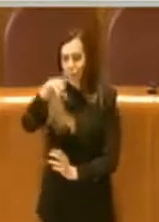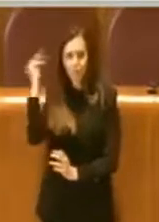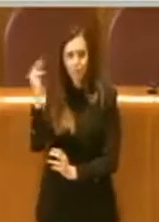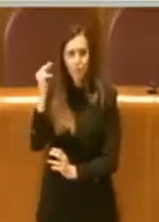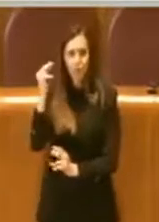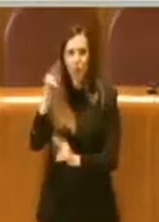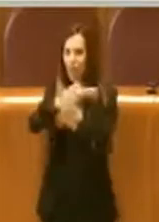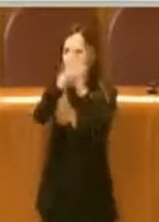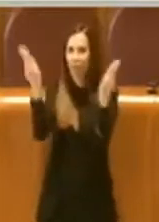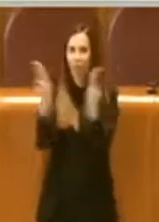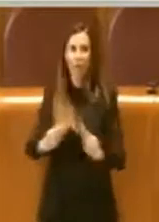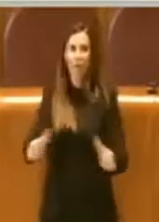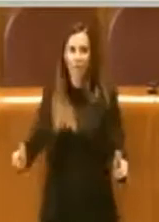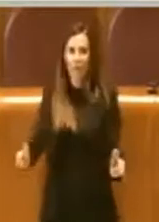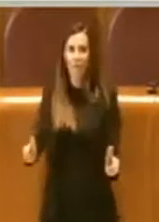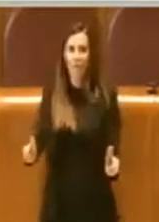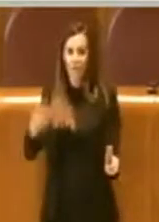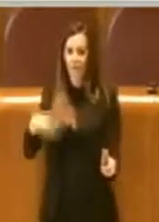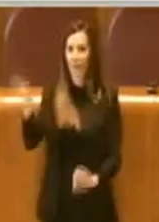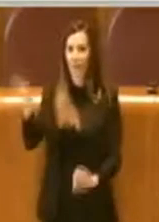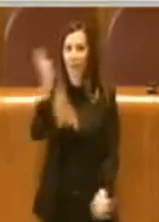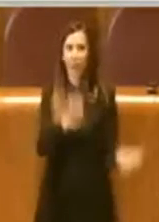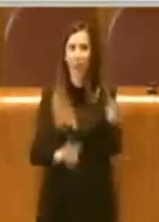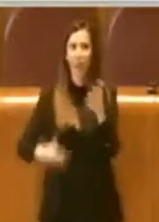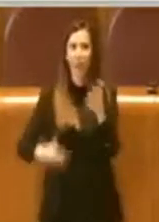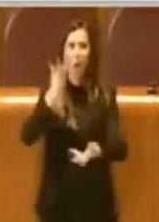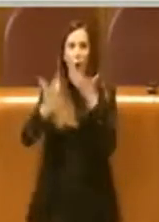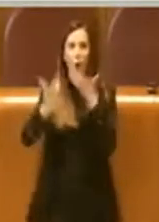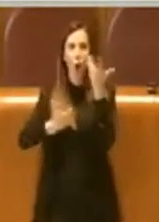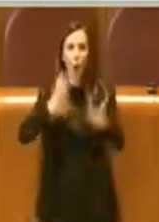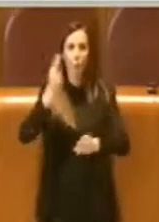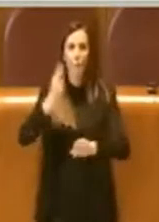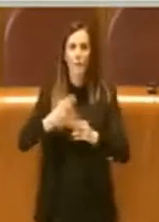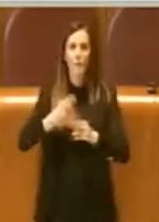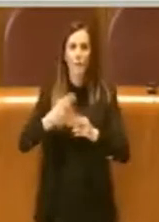livello internazionale del Teatro dell'Opera di Roma.